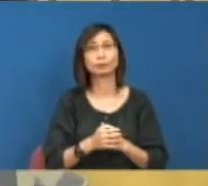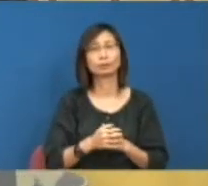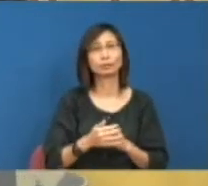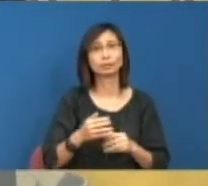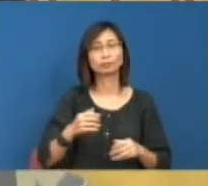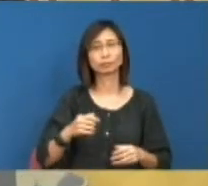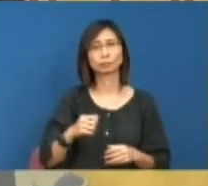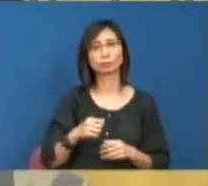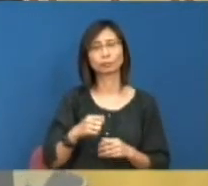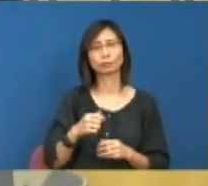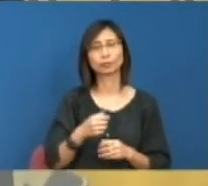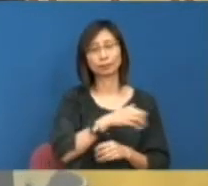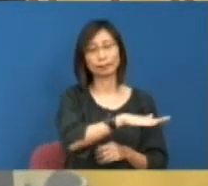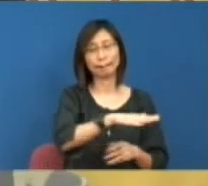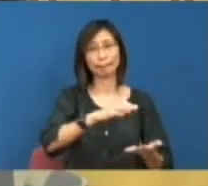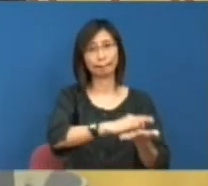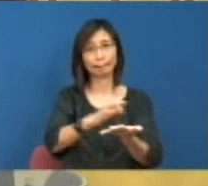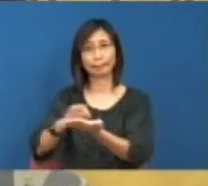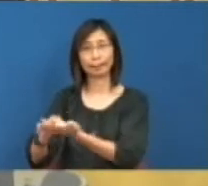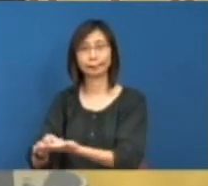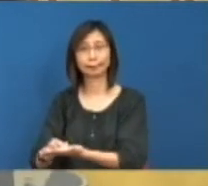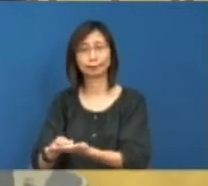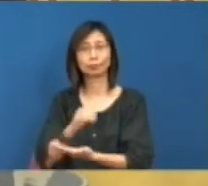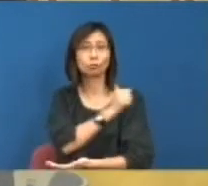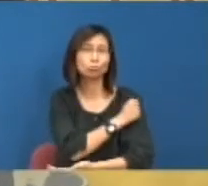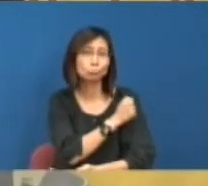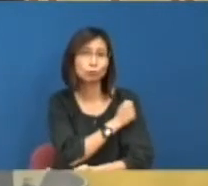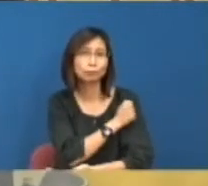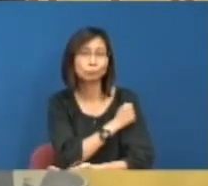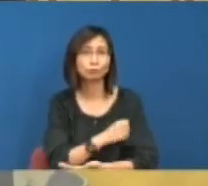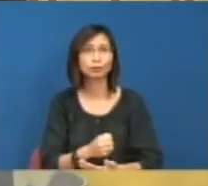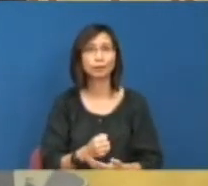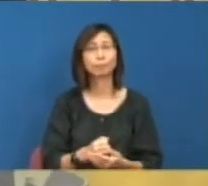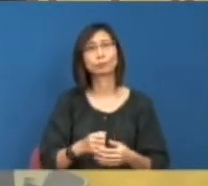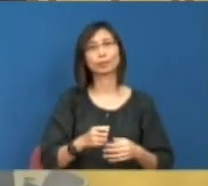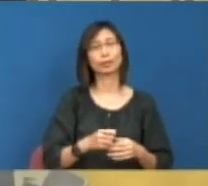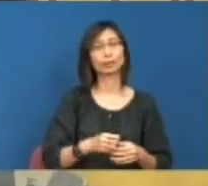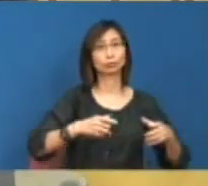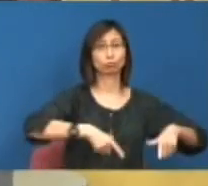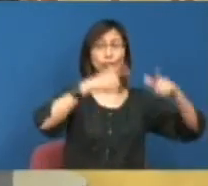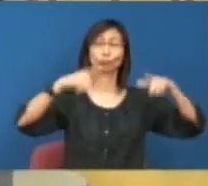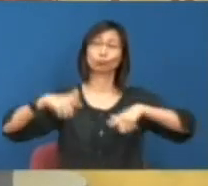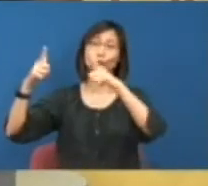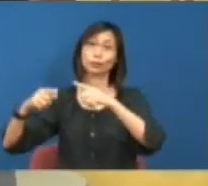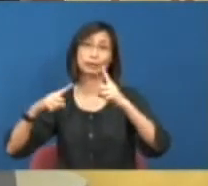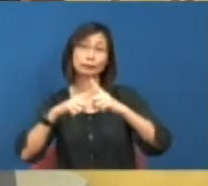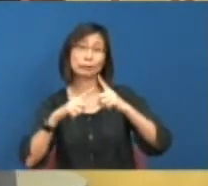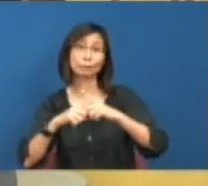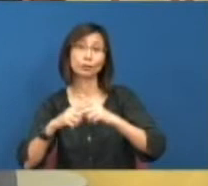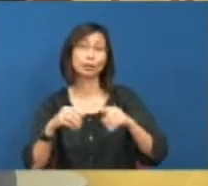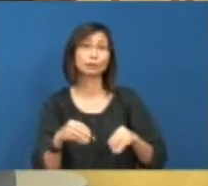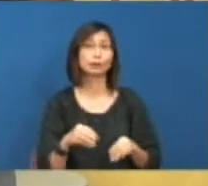話喺大地上面受苦受難嘅動植物、人類，我哋必須要喺個雲上